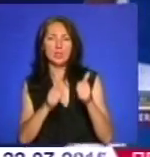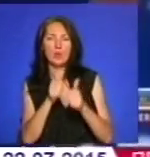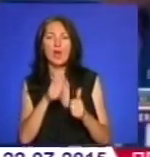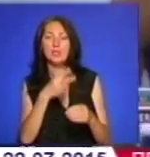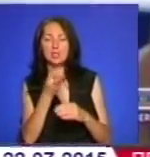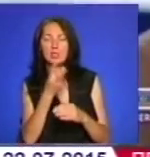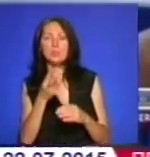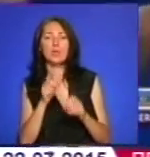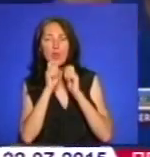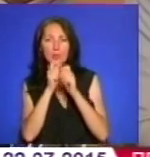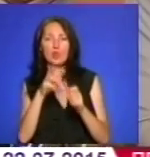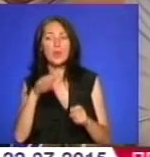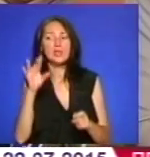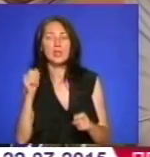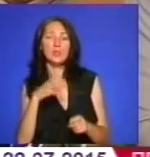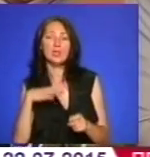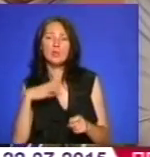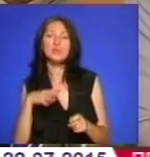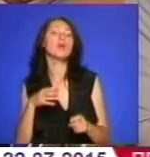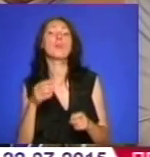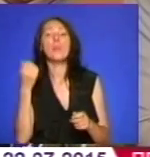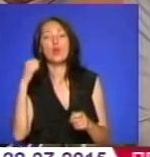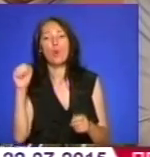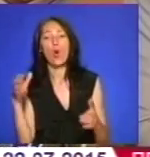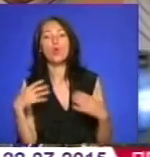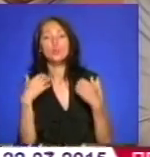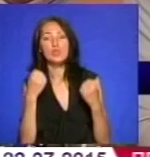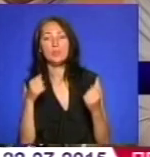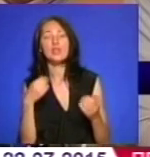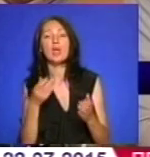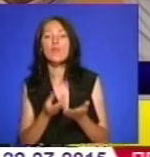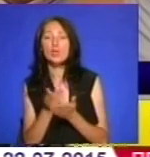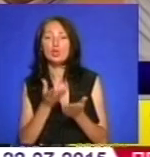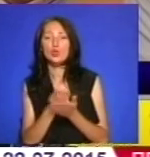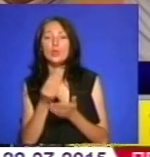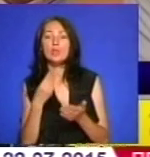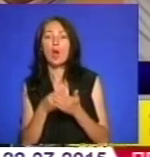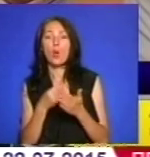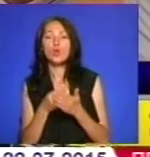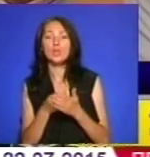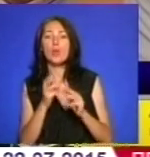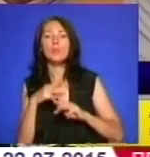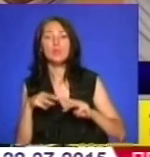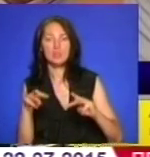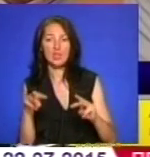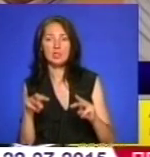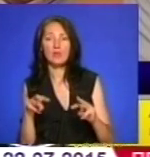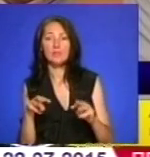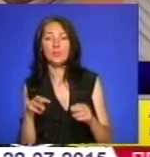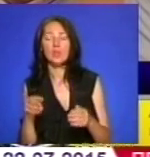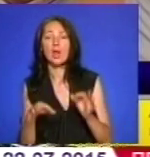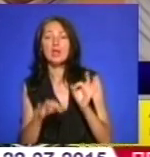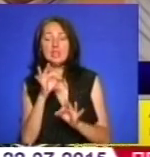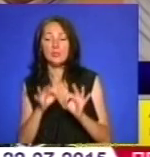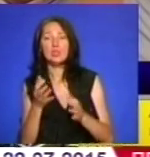перемогу. Спортсмени провідної групи, вони фінансуються, утримуються десь уже коштом там міністерства і збірна,